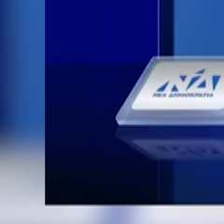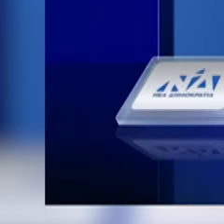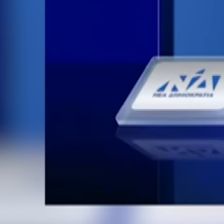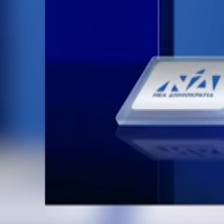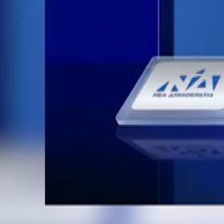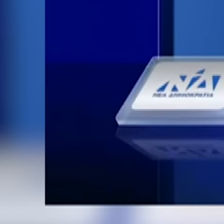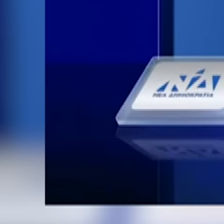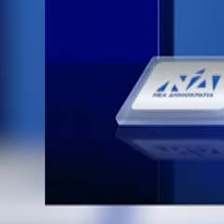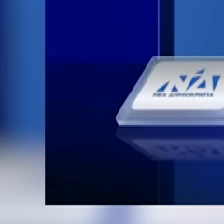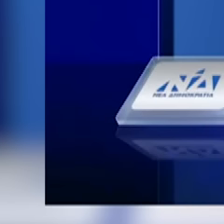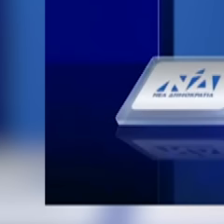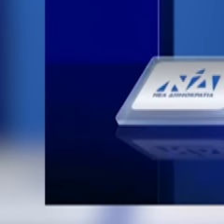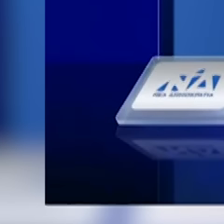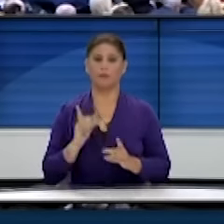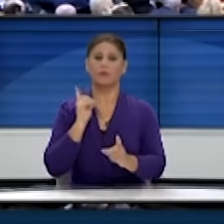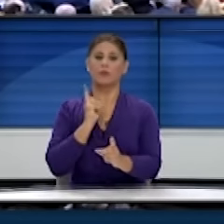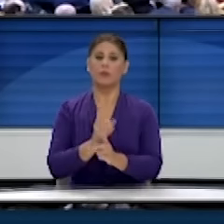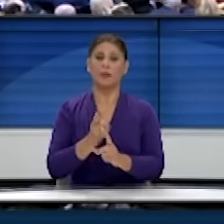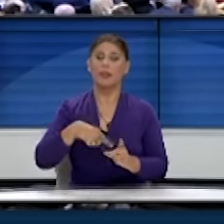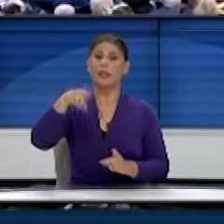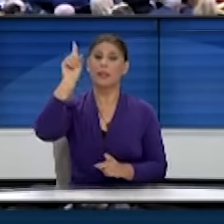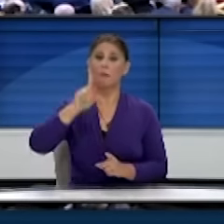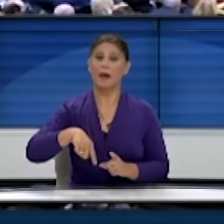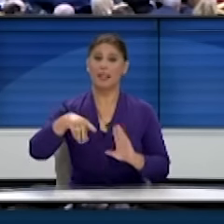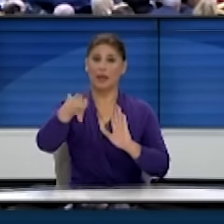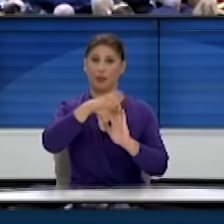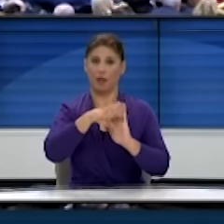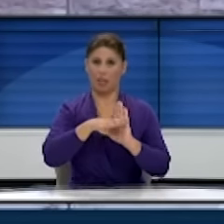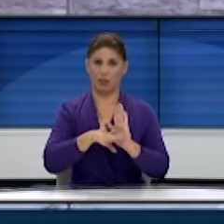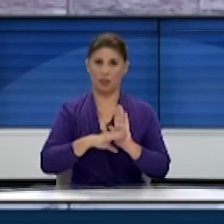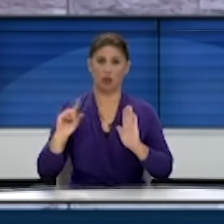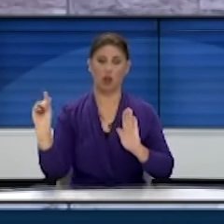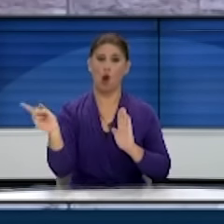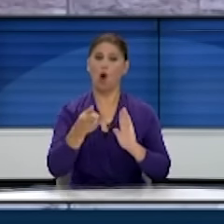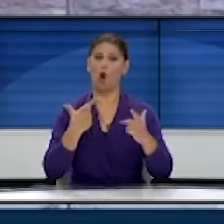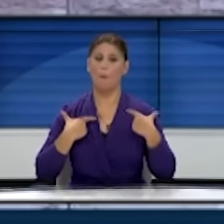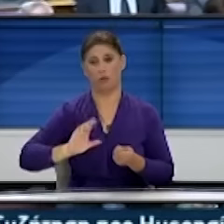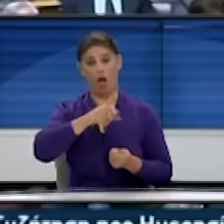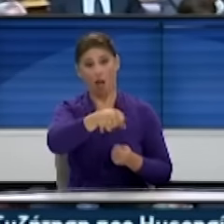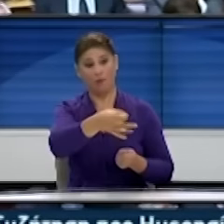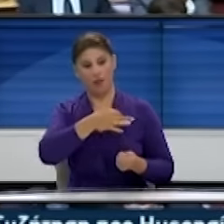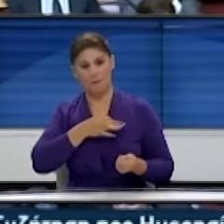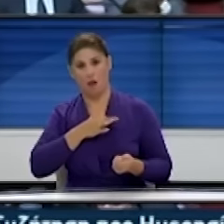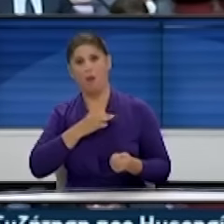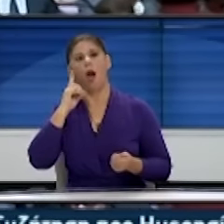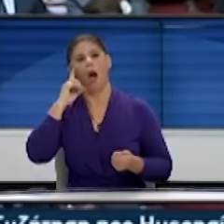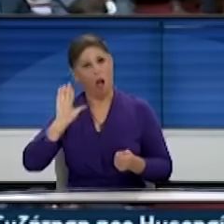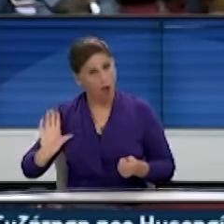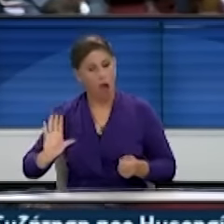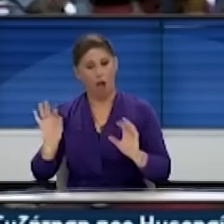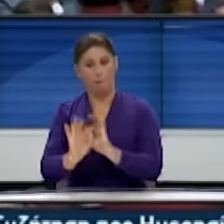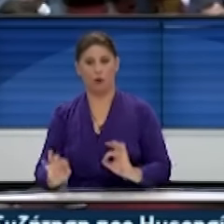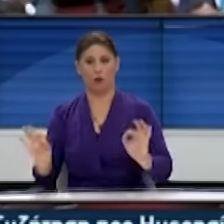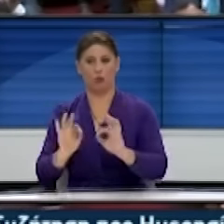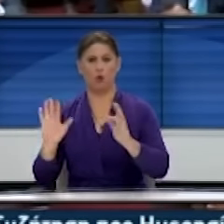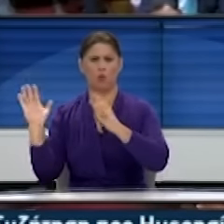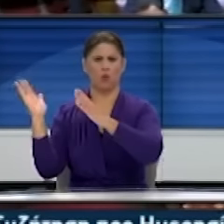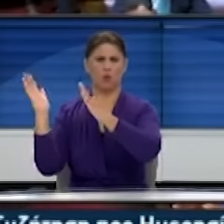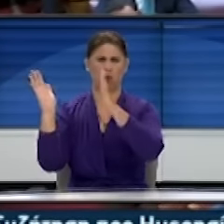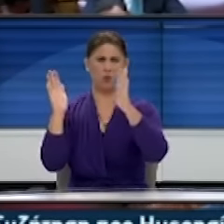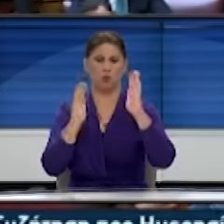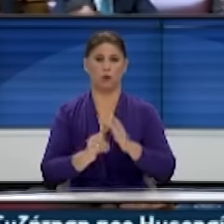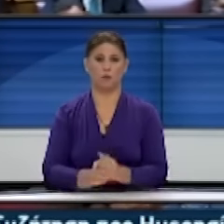να αντιμετωπίζει το θέμα της ακρίβειας και γι' αυτό είδαμε να εντείνονται τα πρόστιμα. Αλλά τα πρόστιμα δεν λύνουν το ζήτημα της ακρίβειας για τον πολίτη που